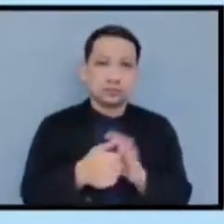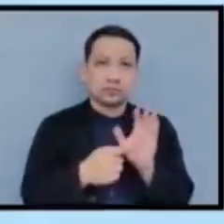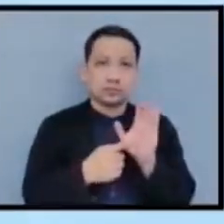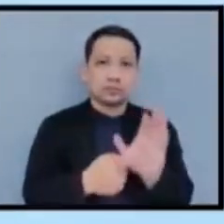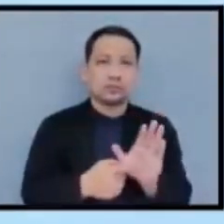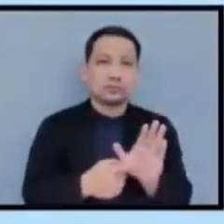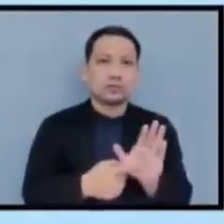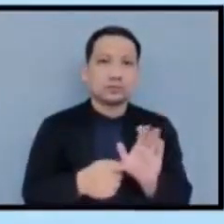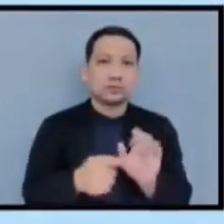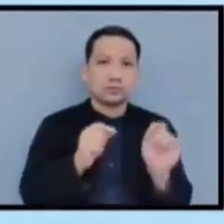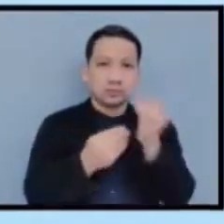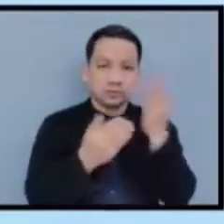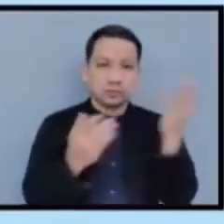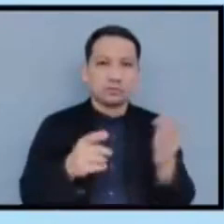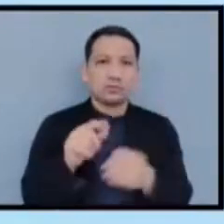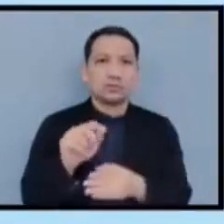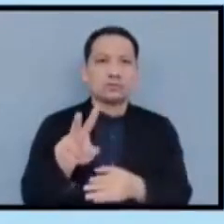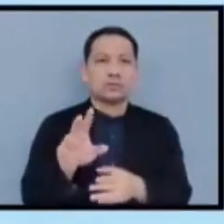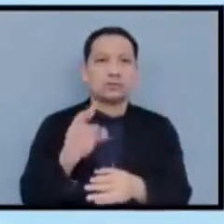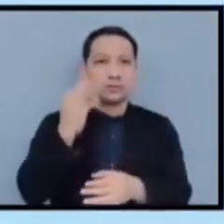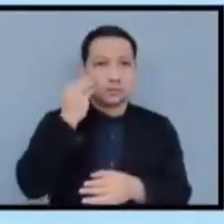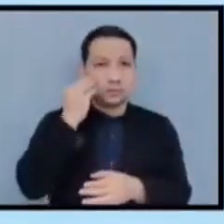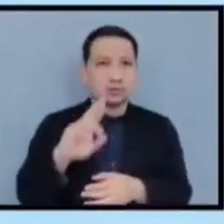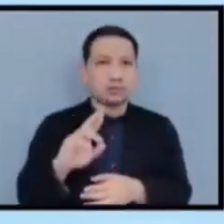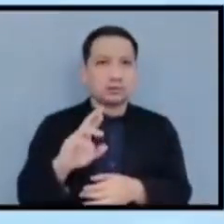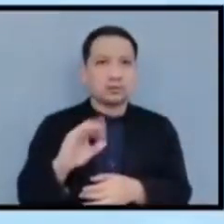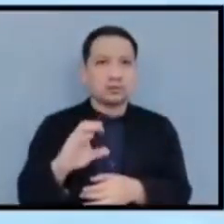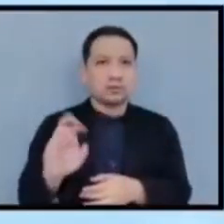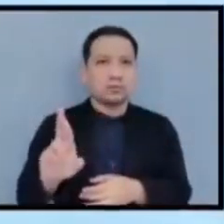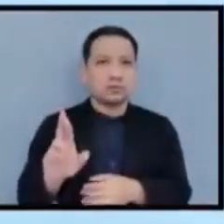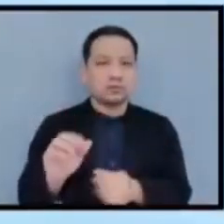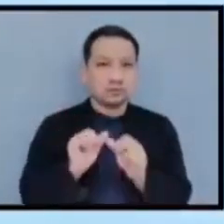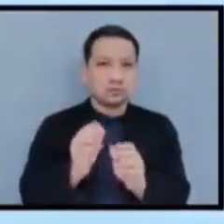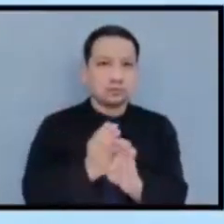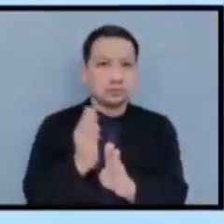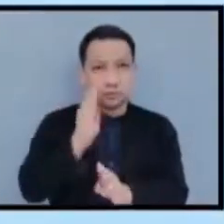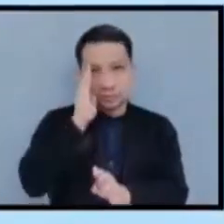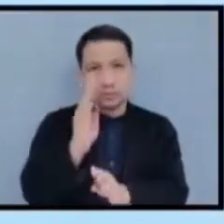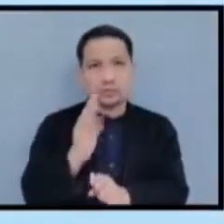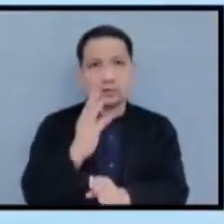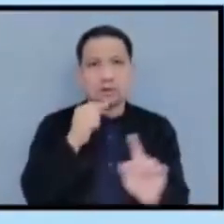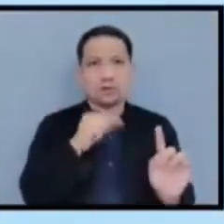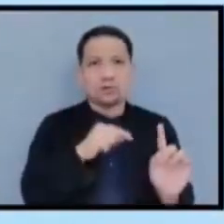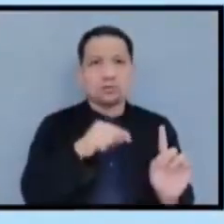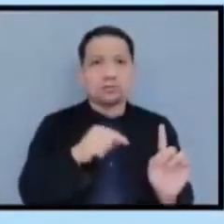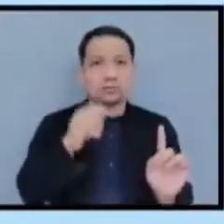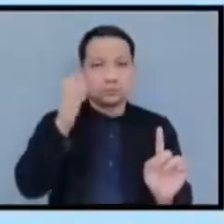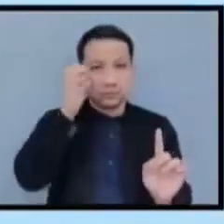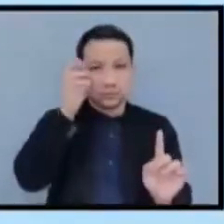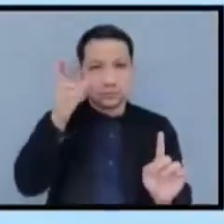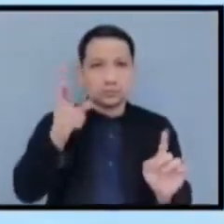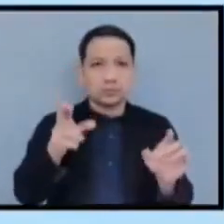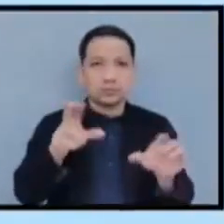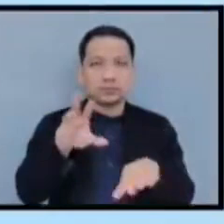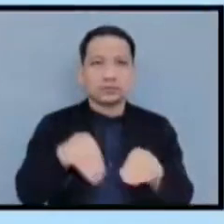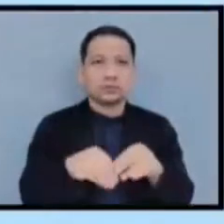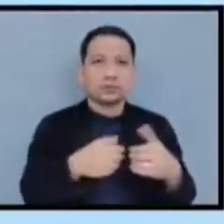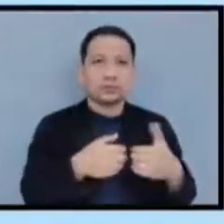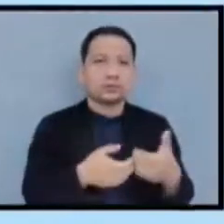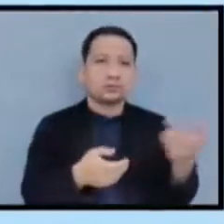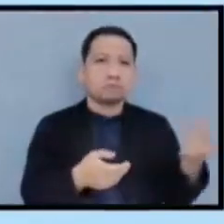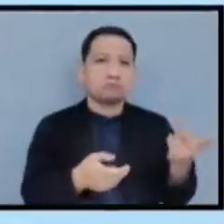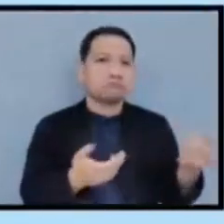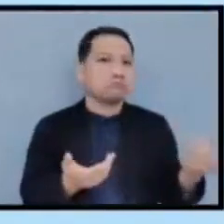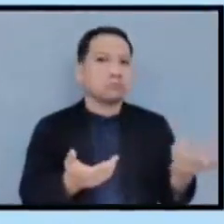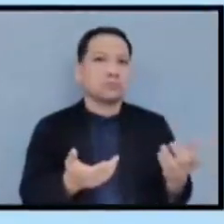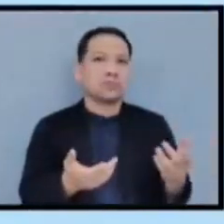teleserye o TV serye ni Marco, ay diretsahan siyang tinanong kung sila nga ba ni Cristine Reyes. Ang sagot lamang ng aktor ay